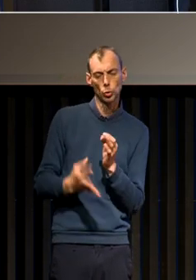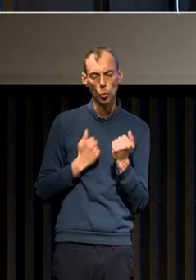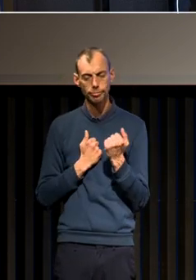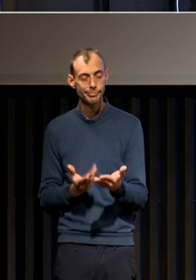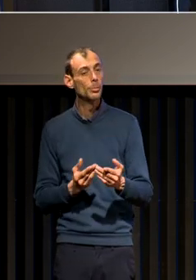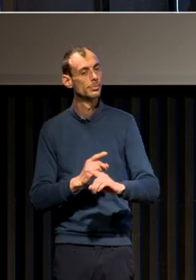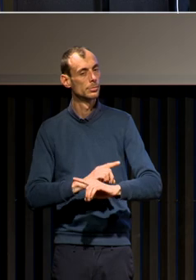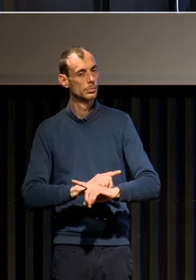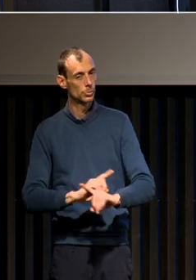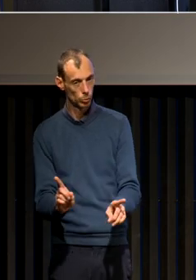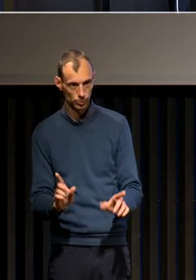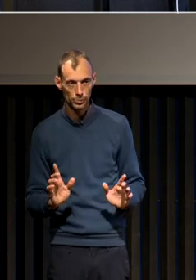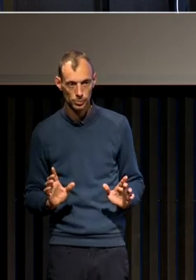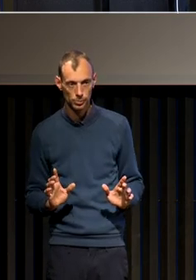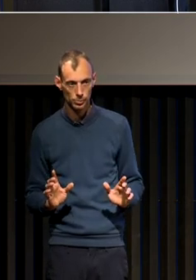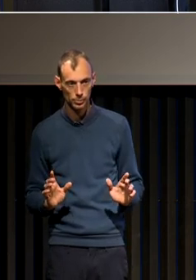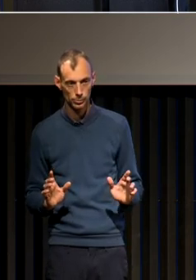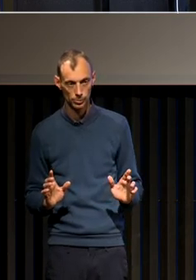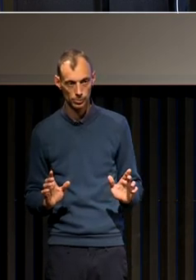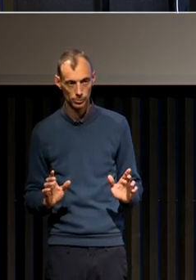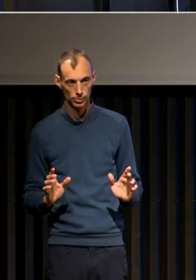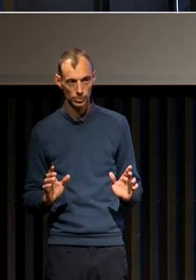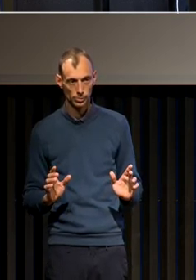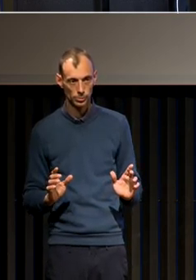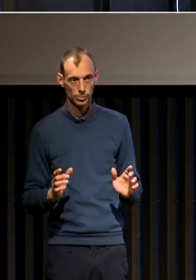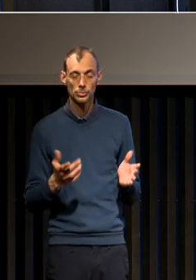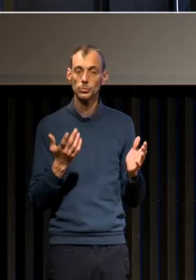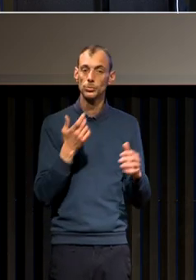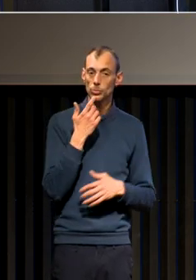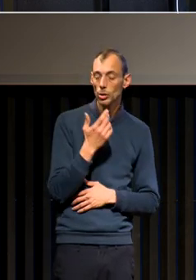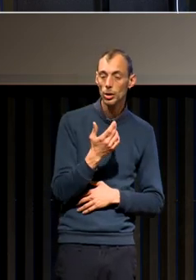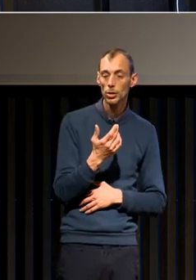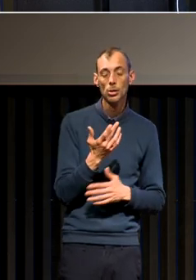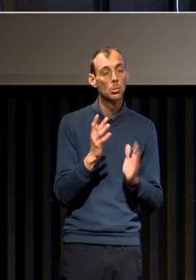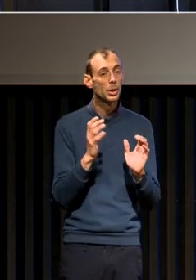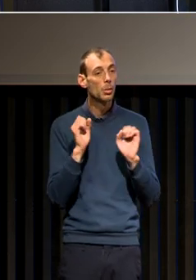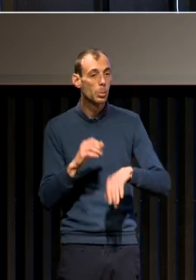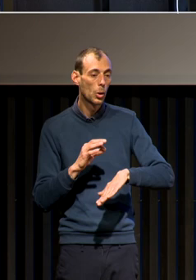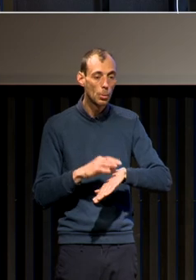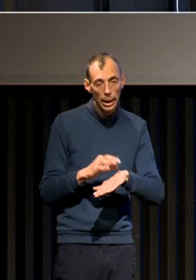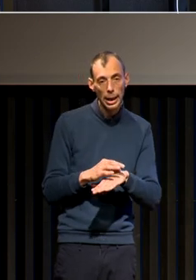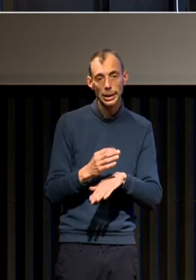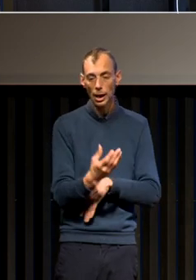Elle est ou la transmission à l'enfant ou à un membre du couple d'une maladie d'une particulière